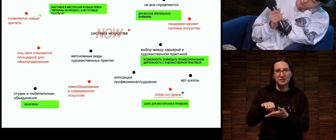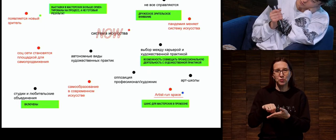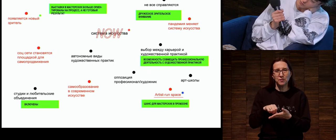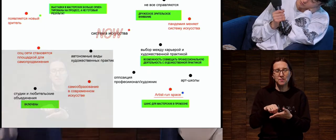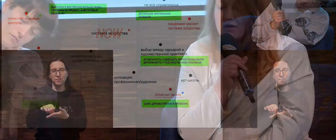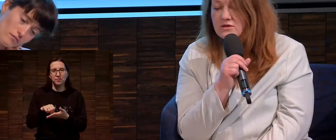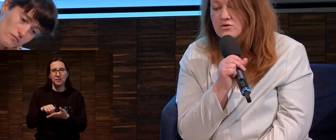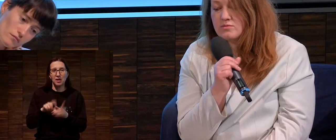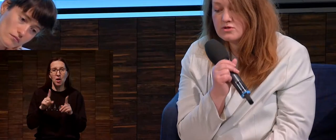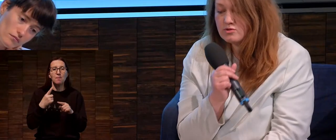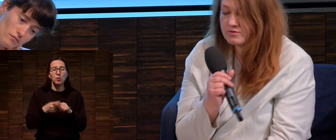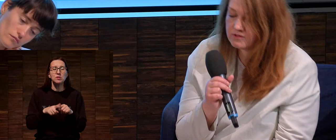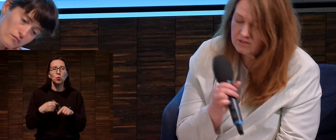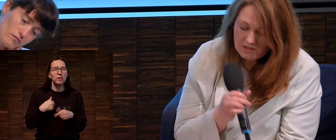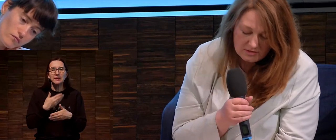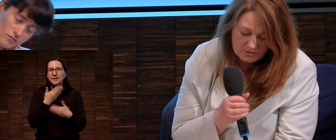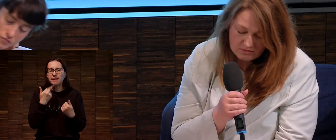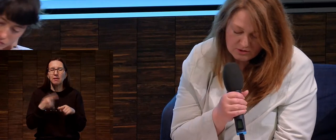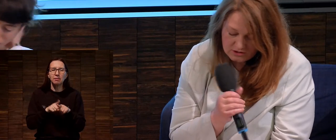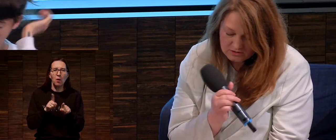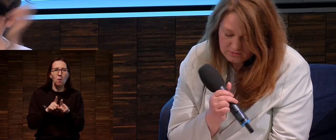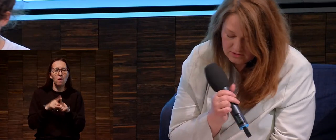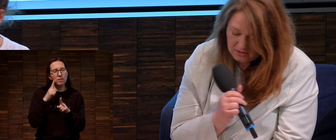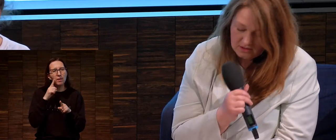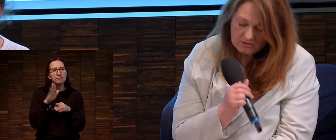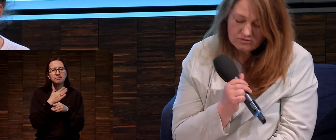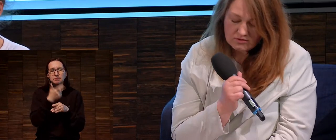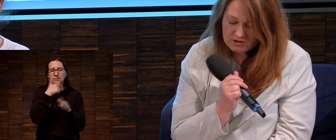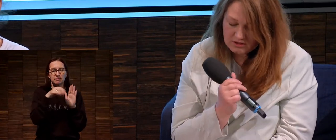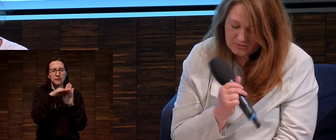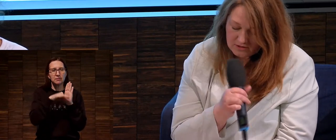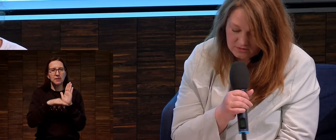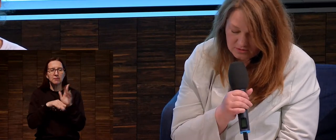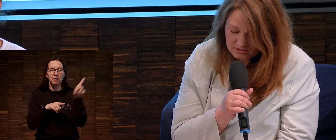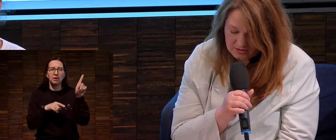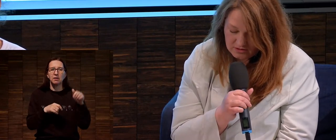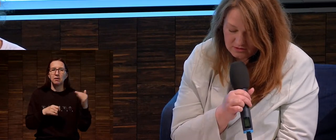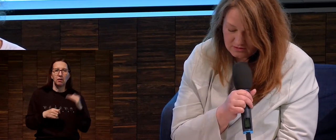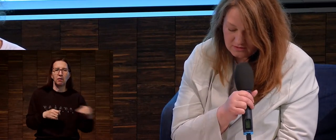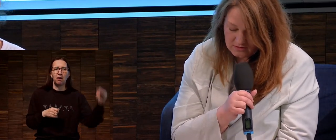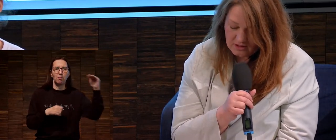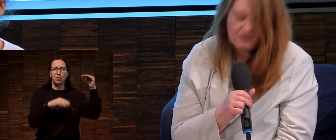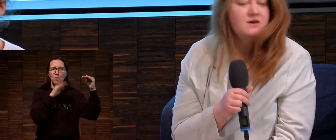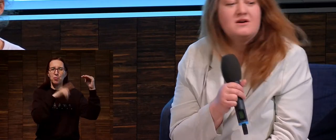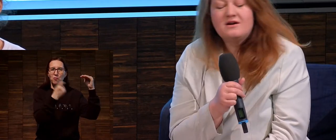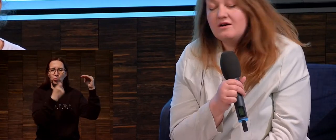да, мы снимаем иерархию между профессиональными художниками и художниками, которые